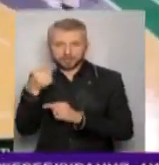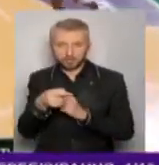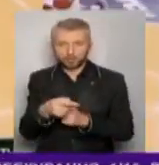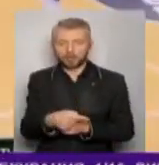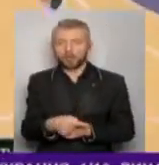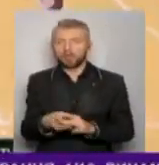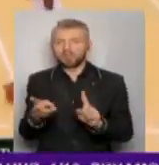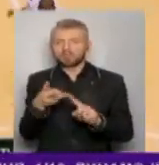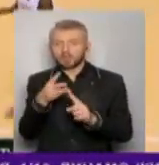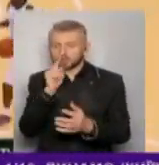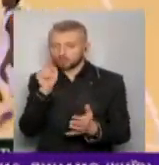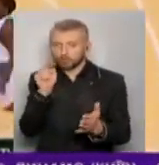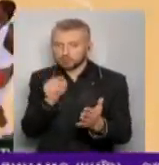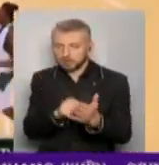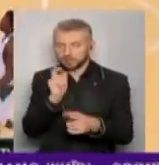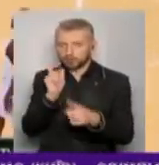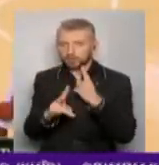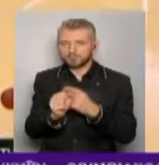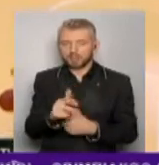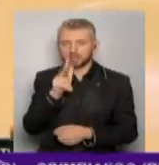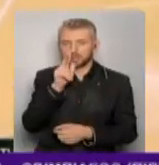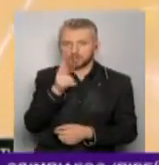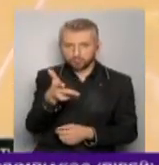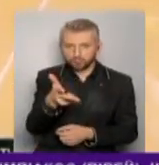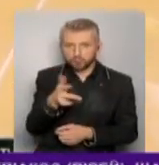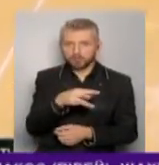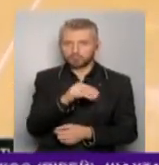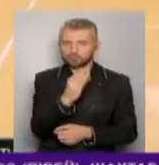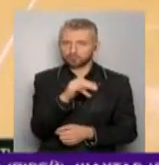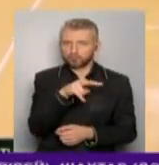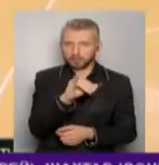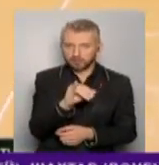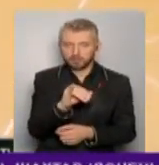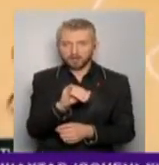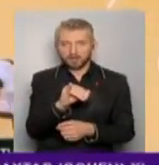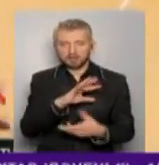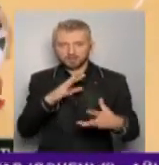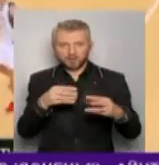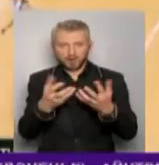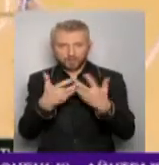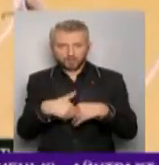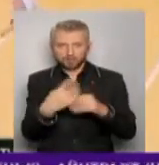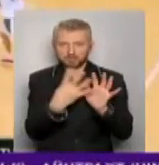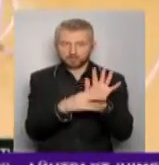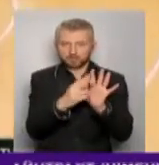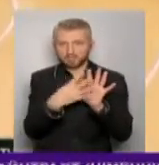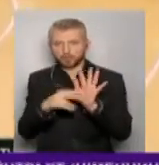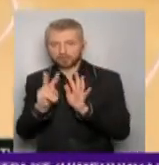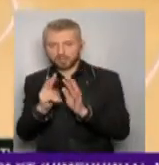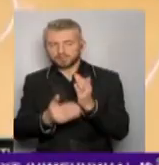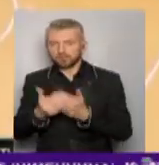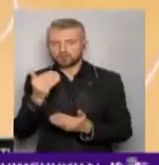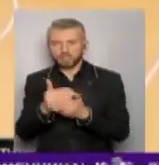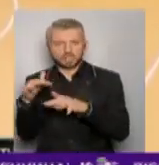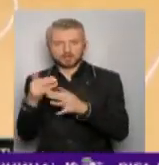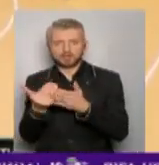поспіль влучанням він відповів на триочковий Мішули, зрівнявши рахунок 92-92. А у завершальній атаці за